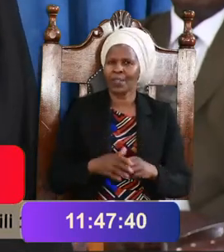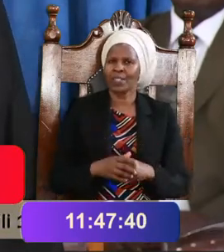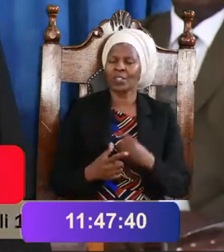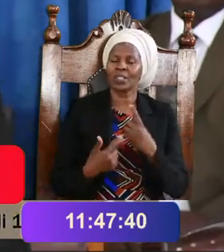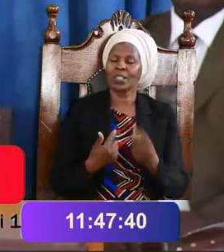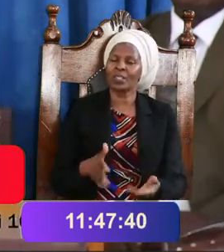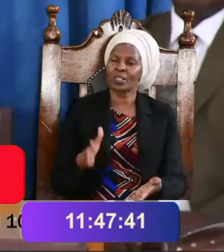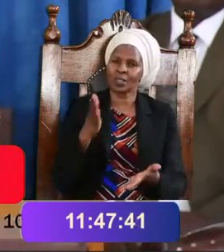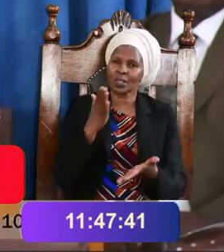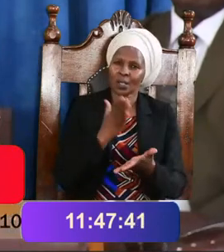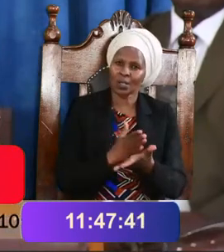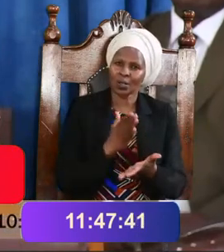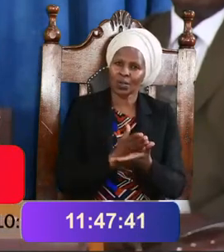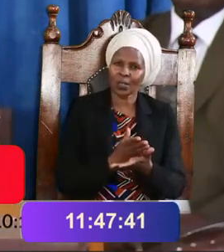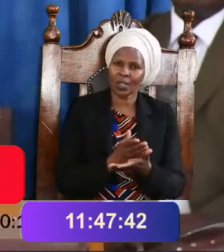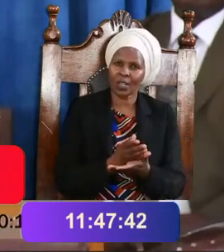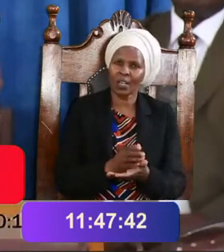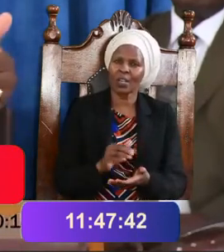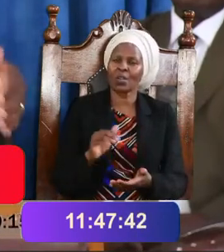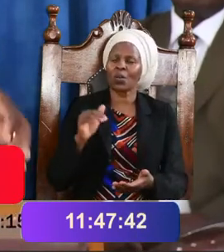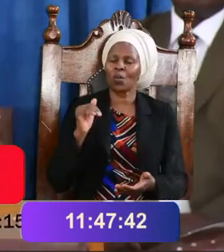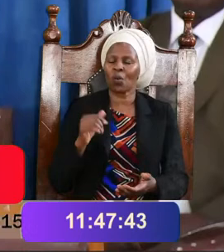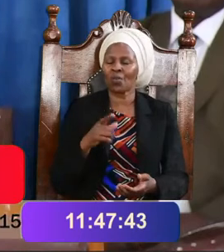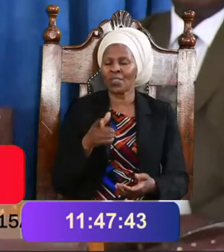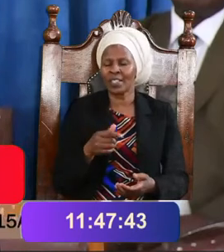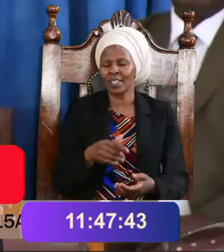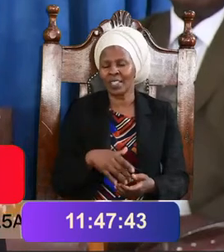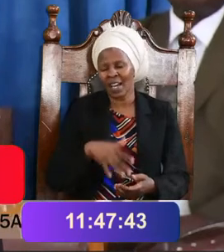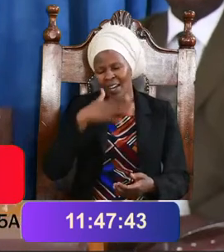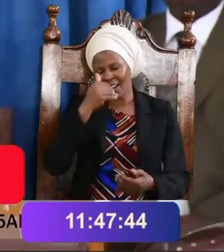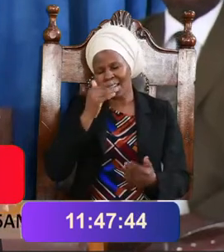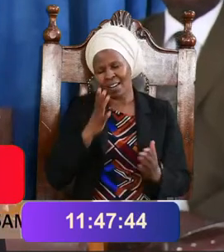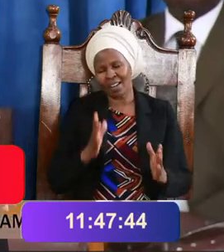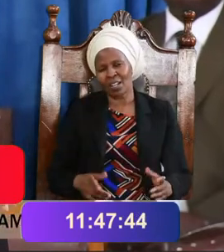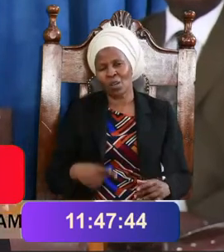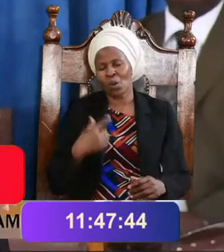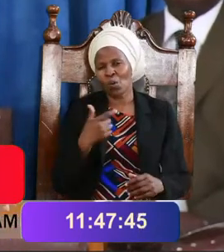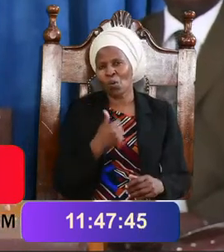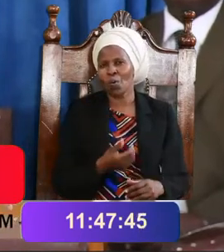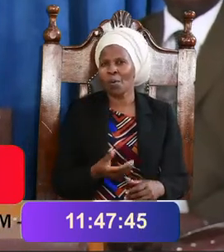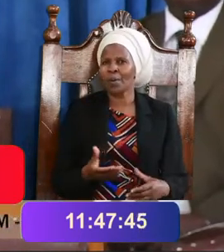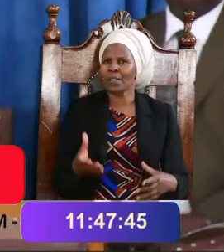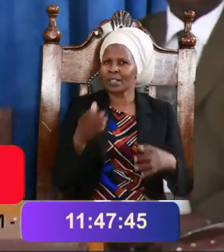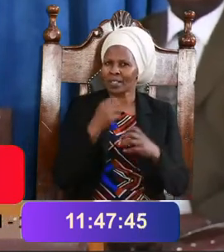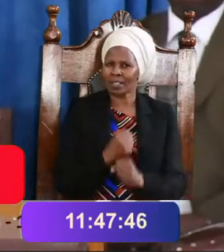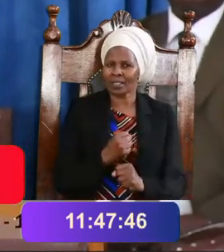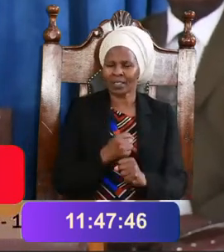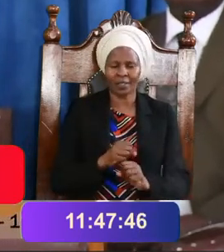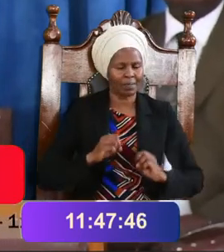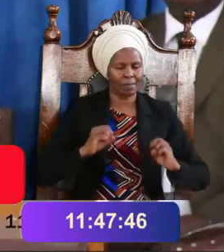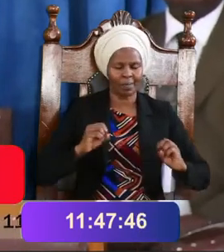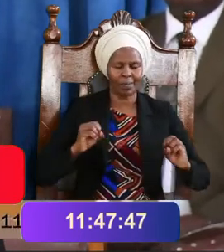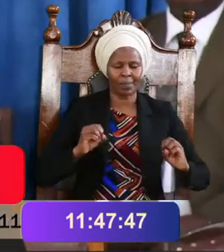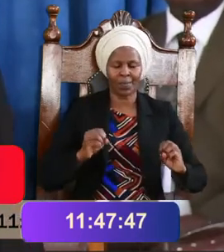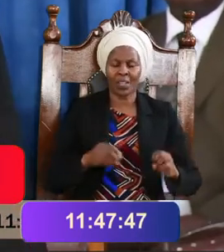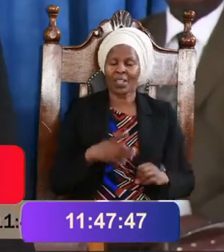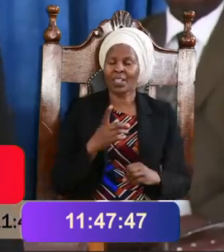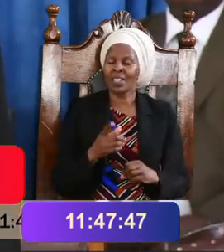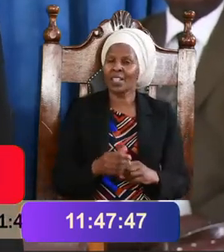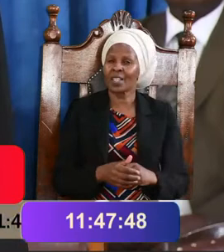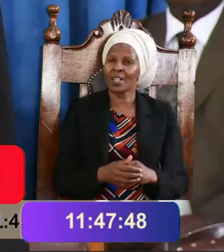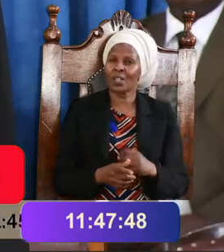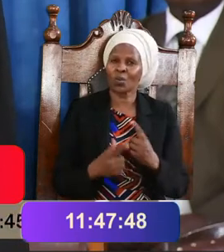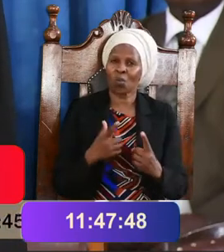ukweli na akawaita watu waongo wasio wa kuaminika. Yesu alikuwa mtetezi